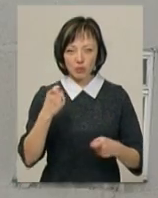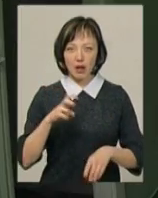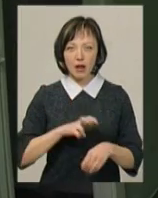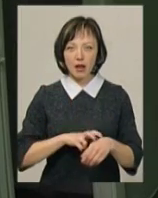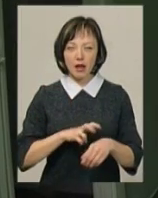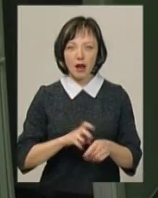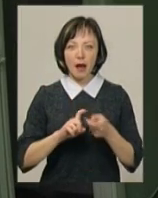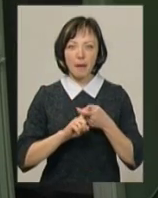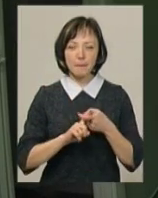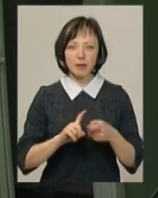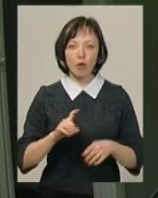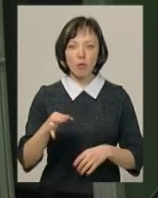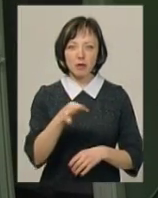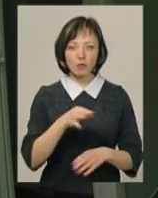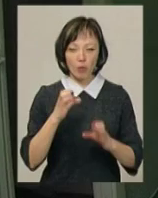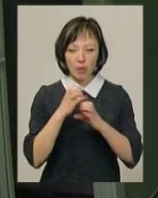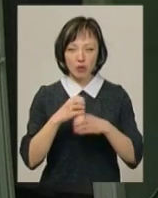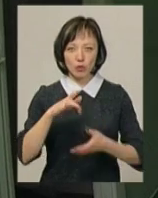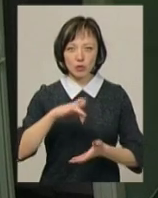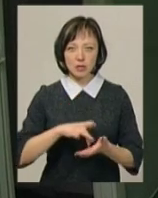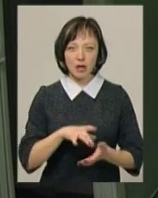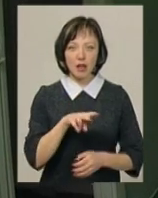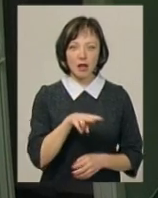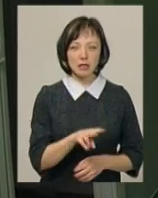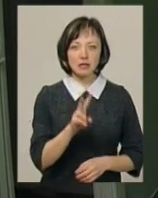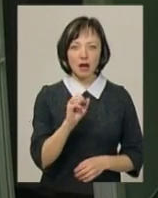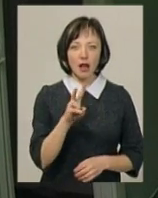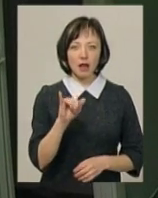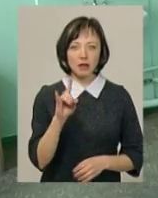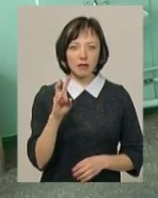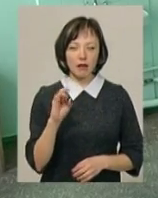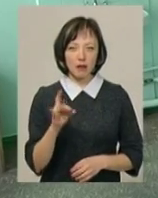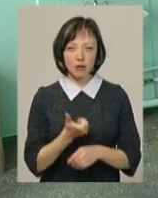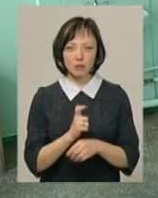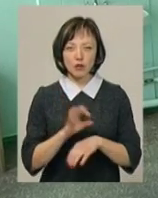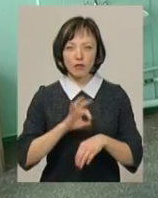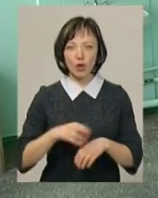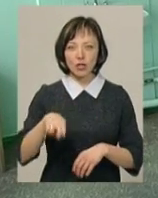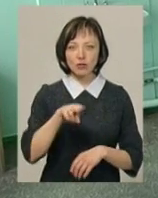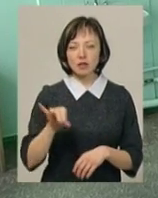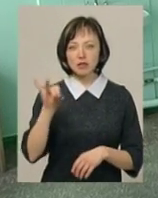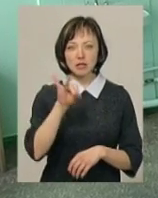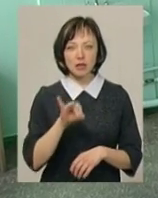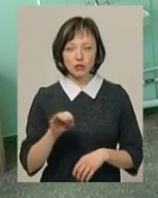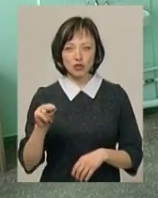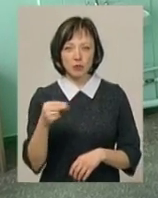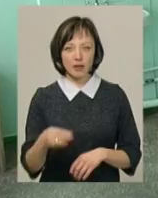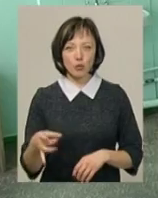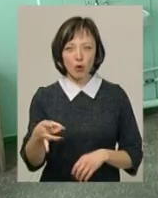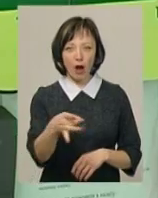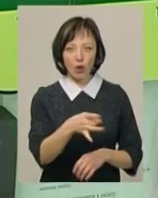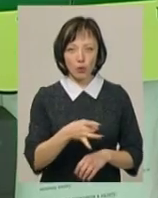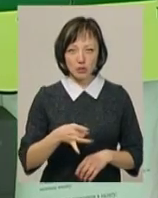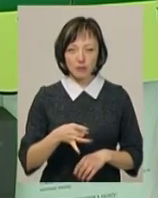лікар-епідеміолог обласного лабораторного центру Лариса Калінер. Найбільше хворих у Деражнянському, З'яславському та Чемеровецькому